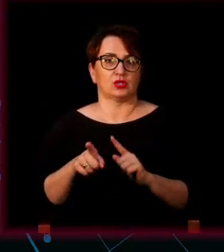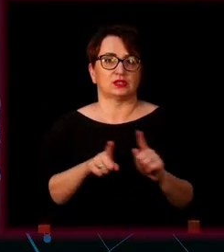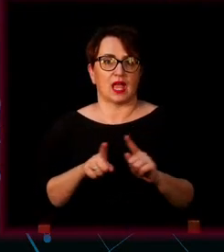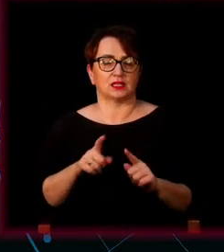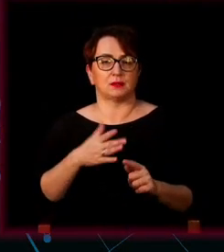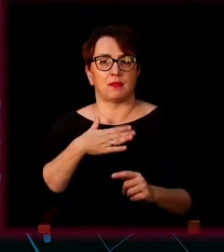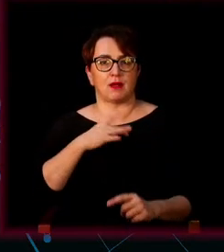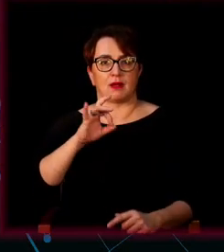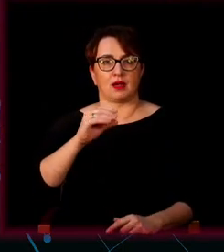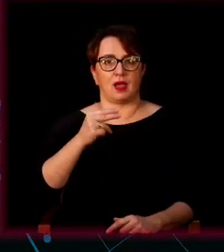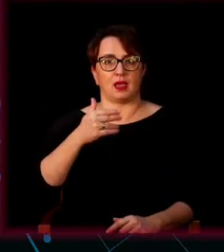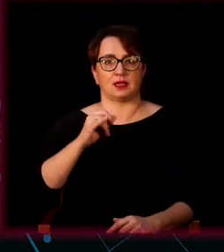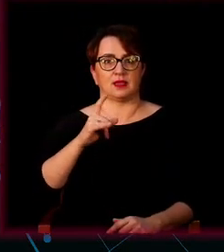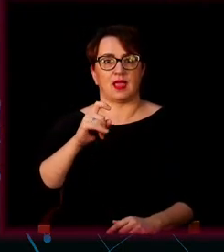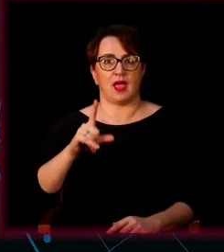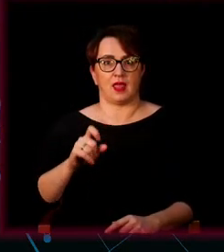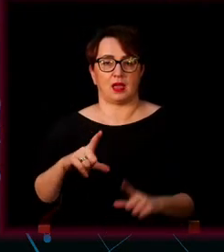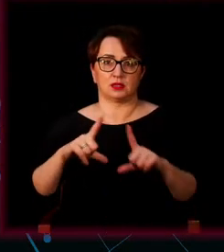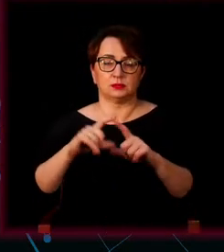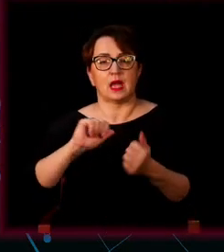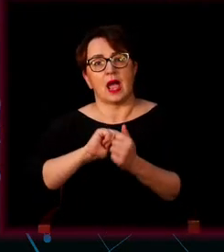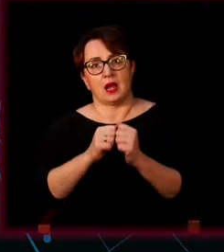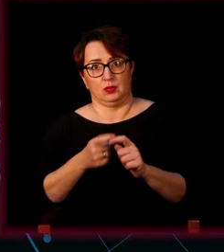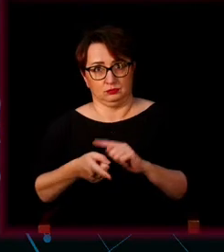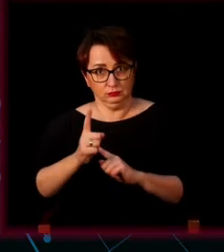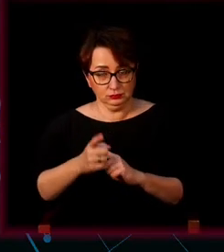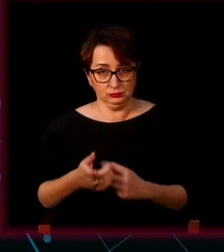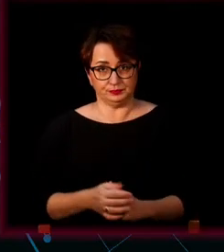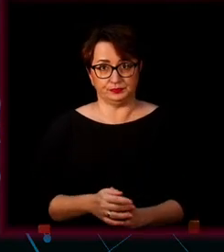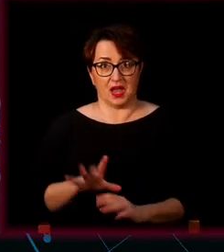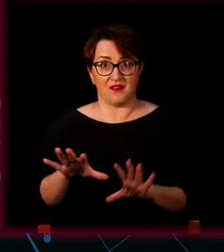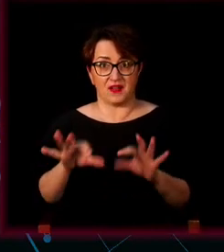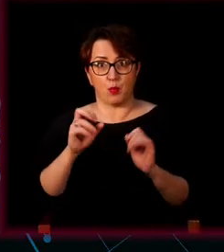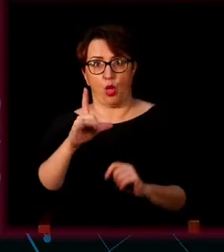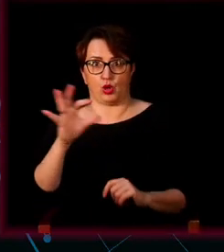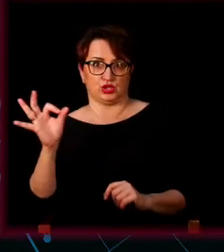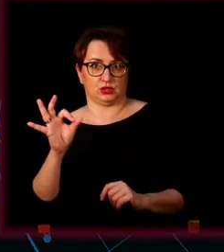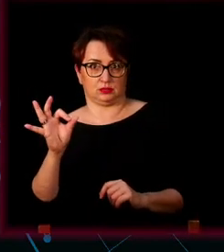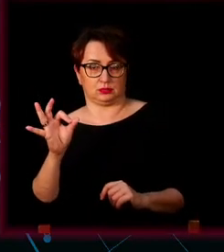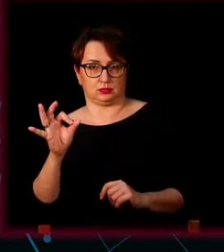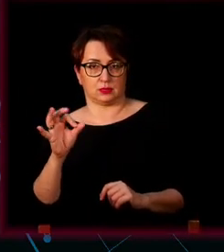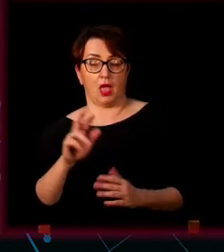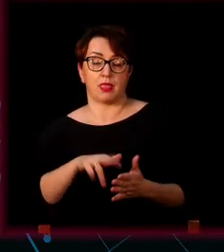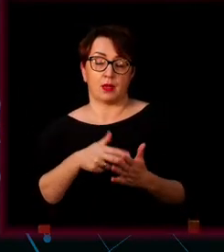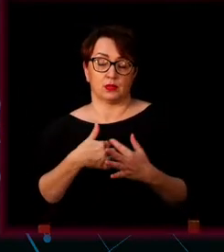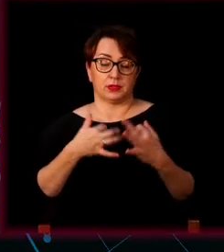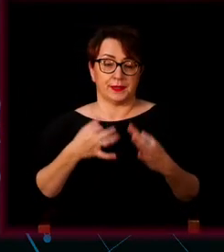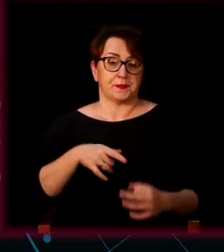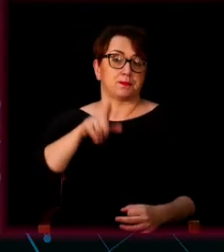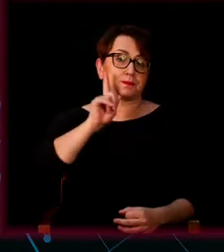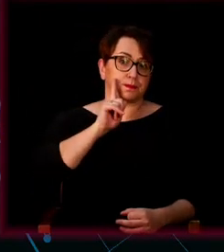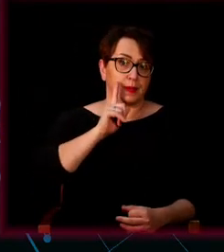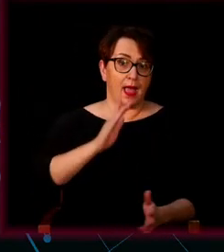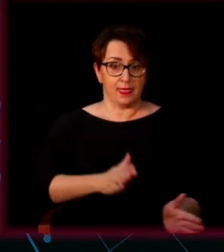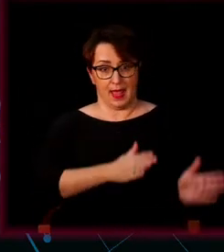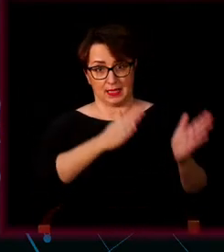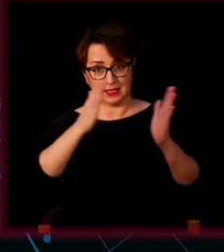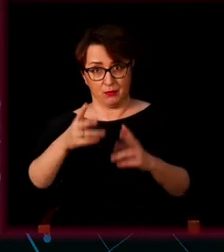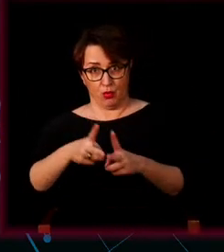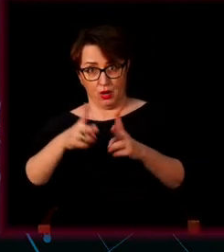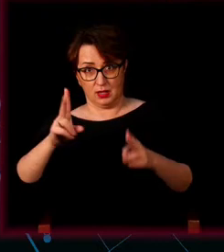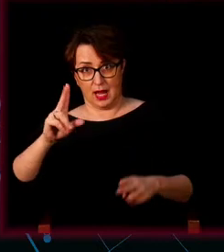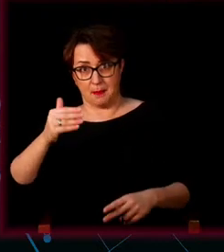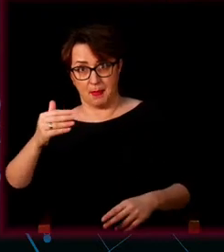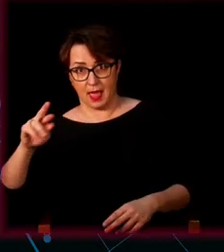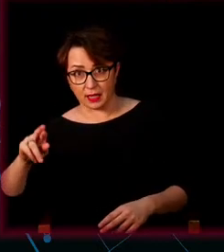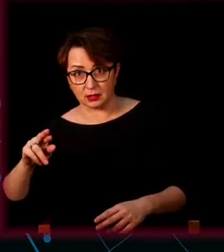odpowiednich genitaliów. Wybór jest losowy i wcale nieostateczny. Getańczyk mężczyzna może w trakcie następnego okresu kemmer stać się kobietą